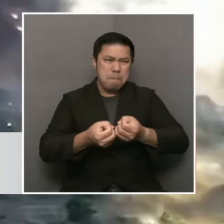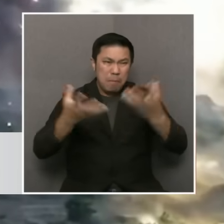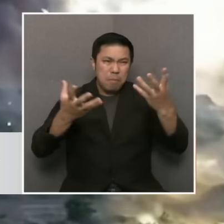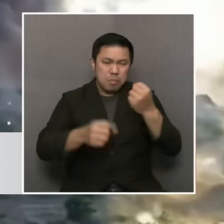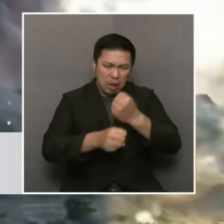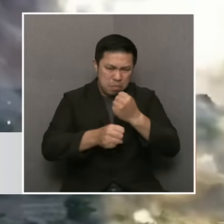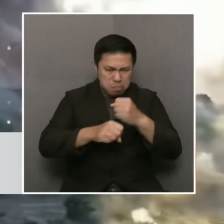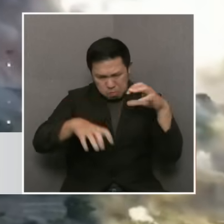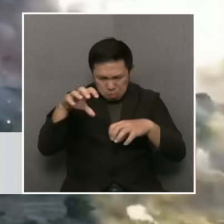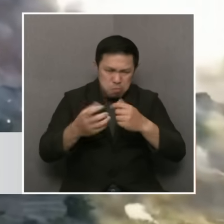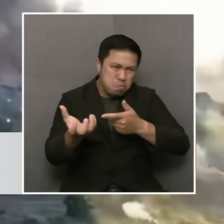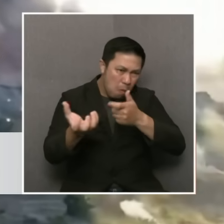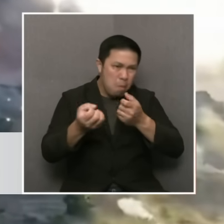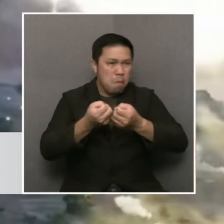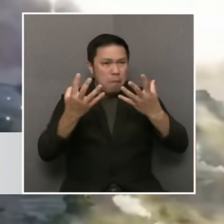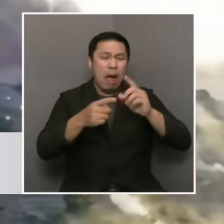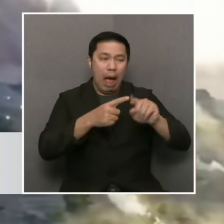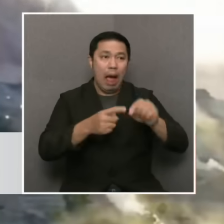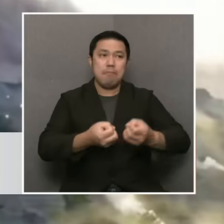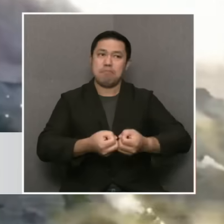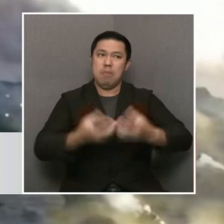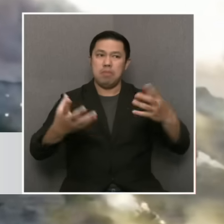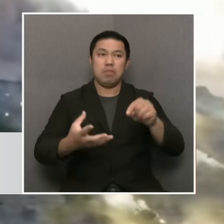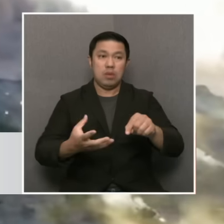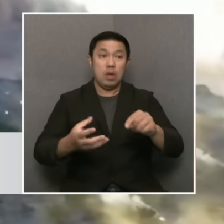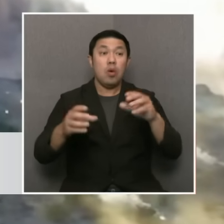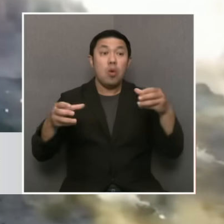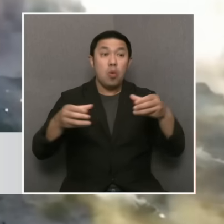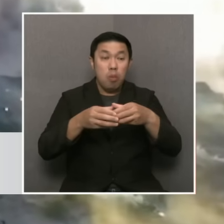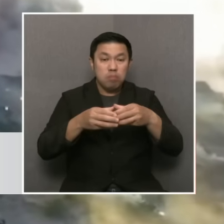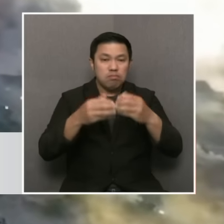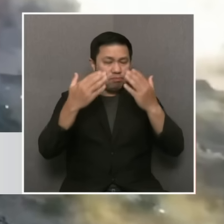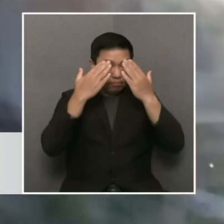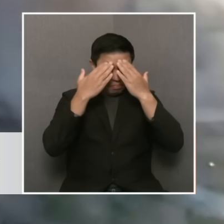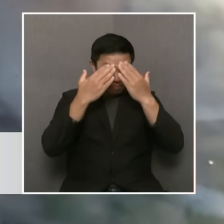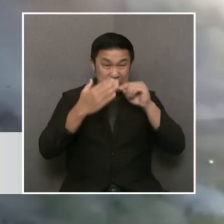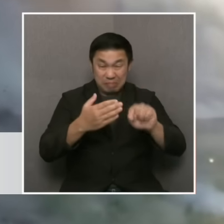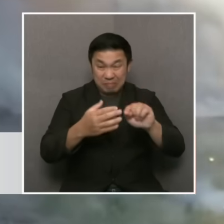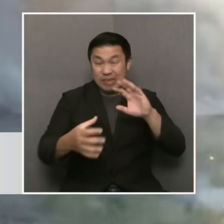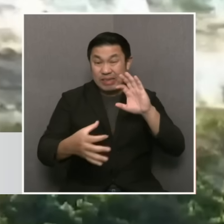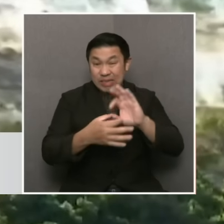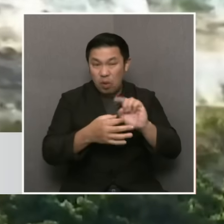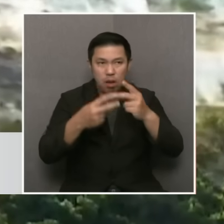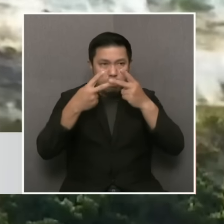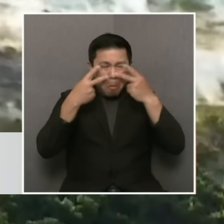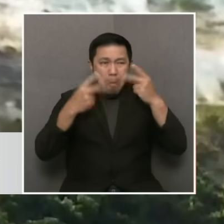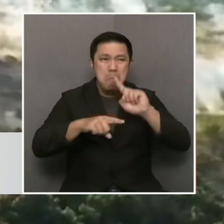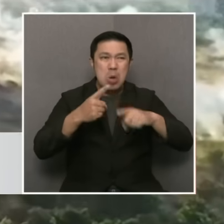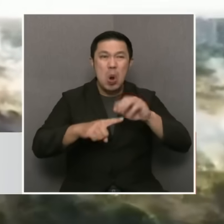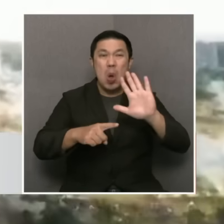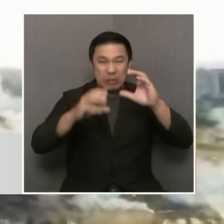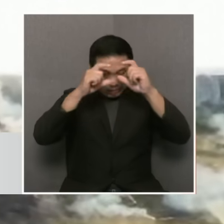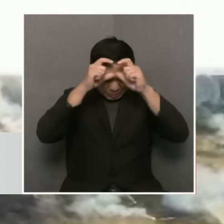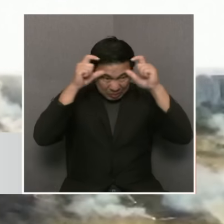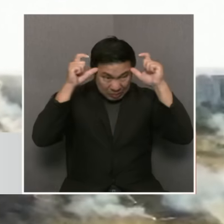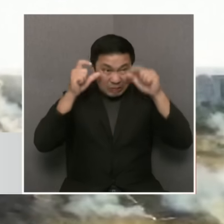ของกลุ่มติดอาวุธปาเลสไตน์อิสลามิกจีฮัดนะคะซึ่งเป็นพันธมิตรของกลุ่มฮามาสโดยอิสราเอลระบุว่าอาคารดังกล่าว